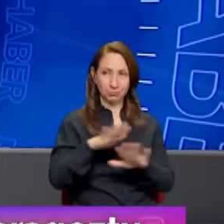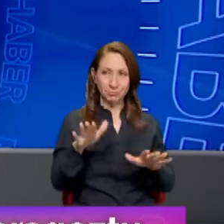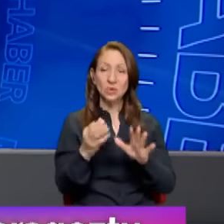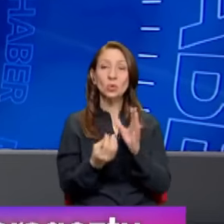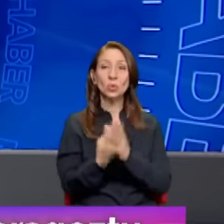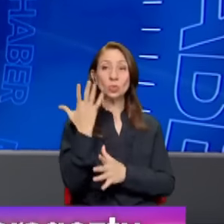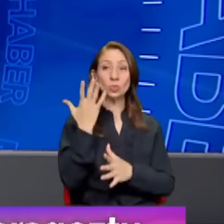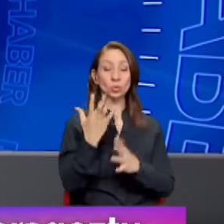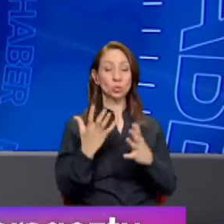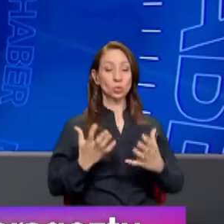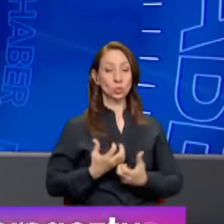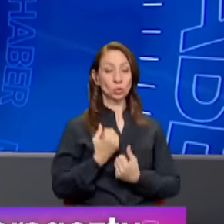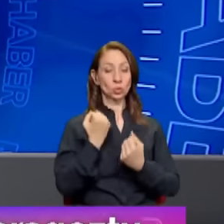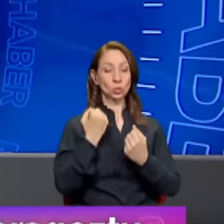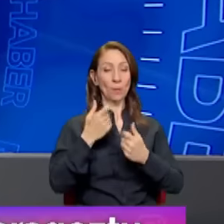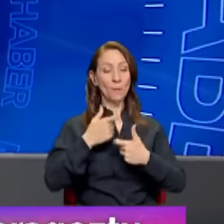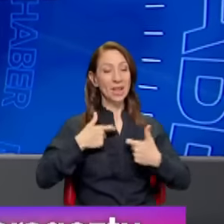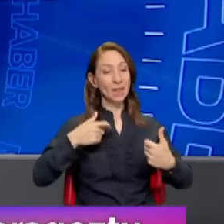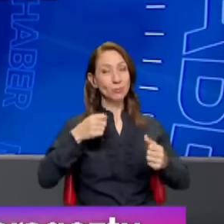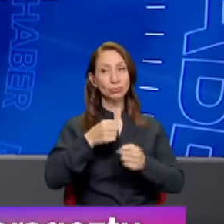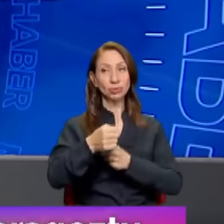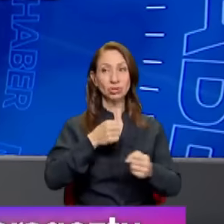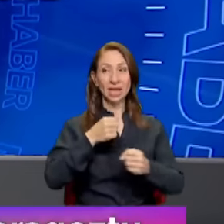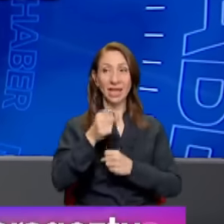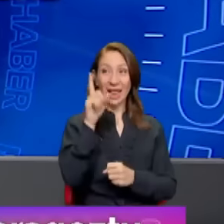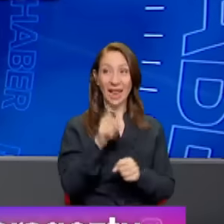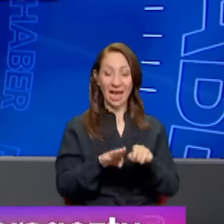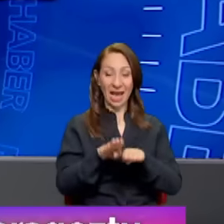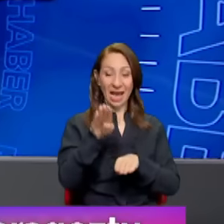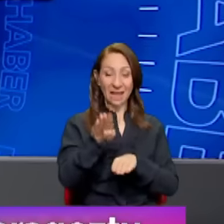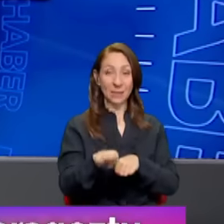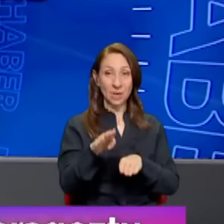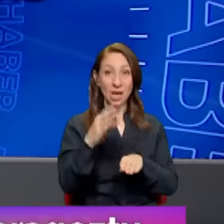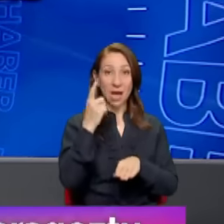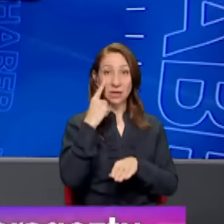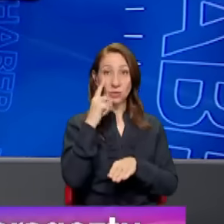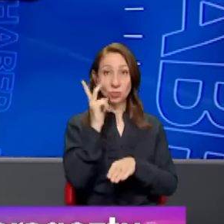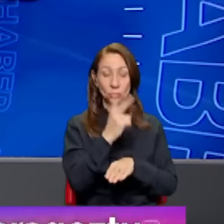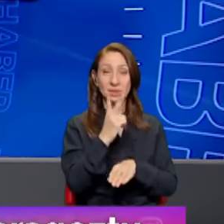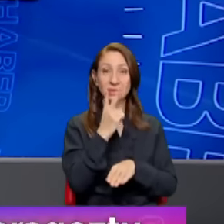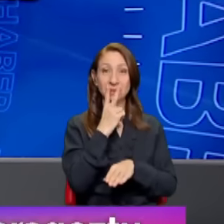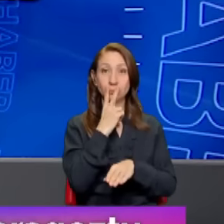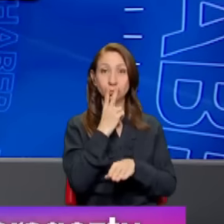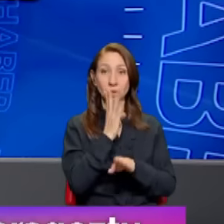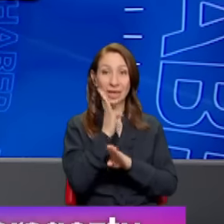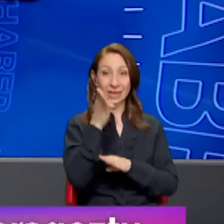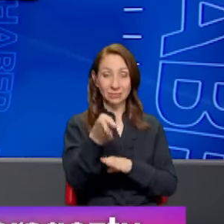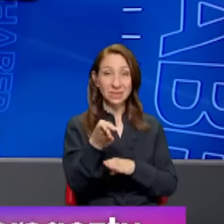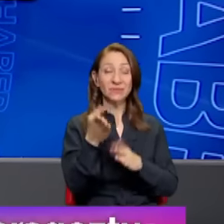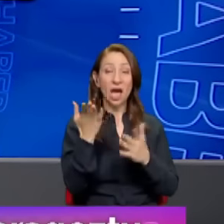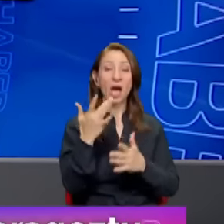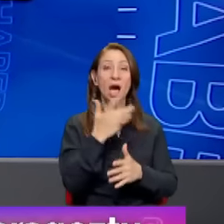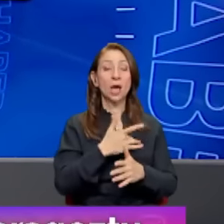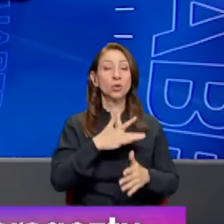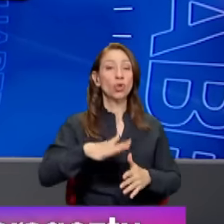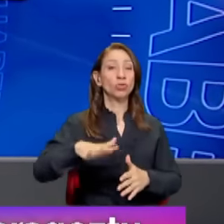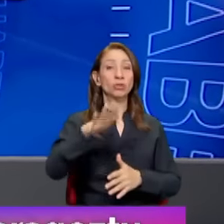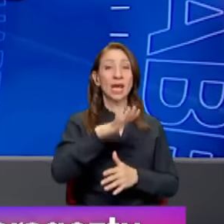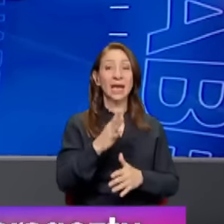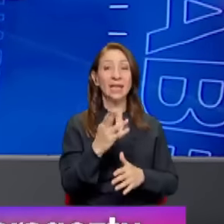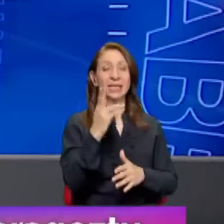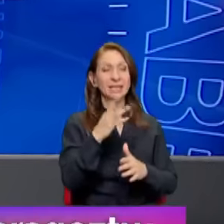kuruluşun kurtuluşun milli mücadelenin ilk adımı Atatürk'ün Samsun'a ayak basması ve Anadolu'da